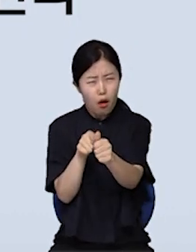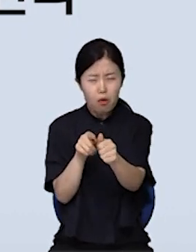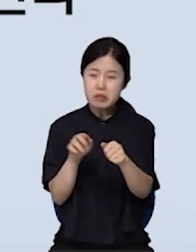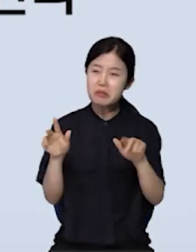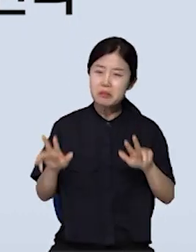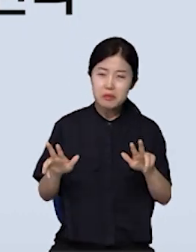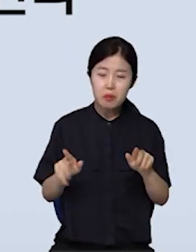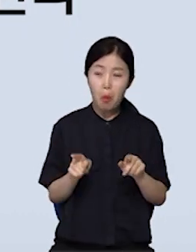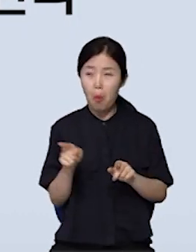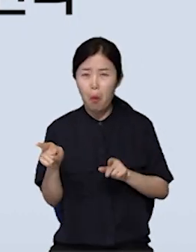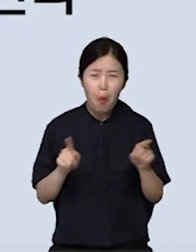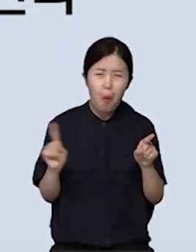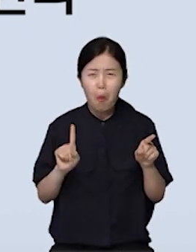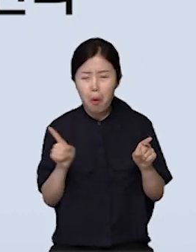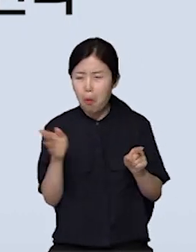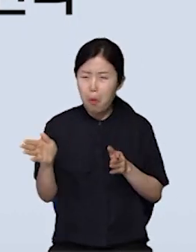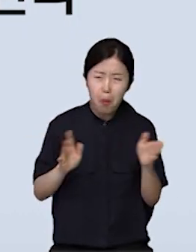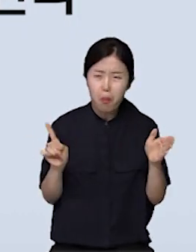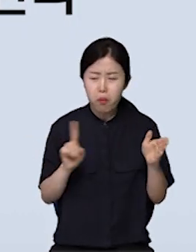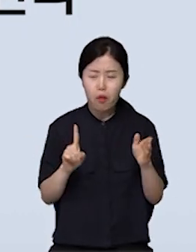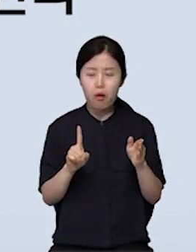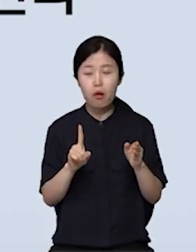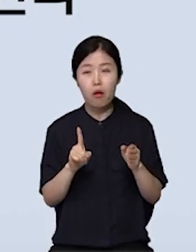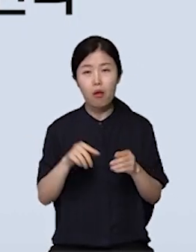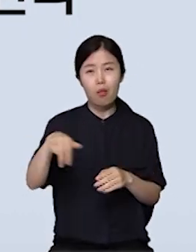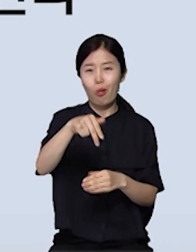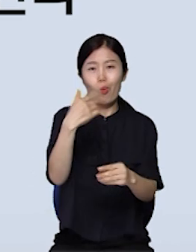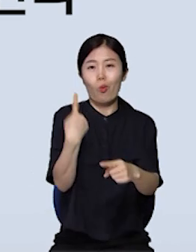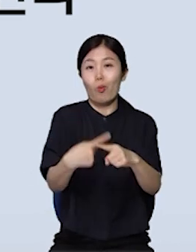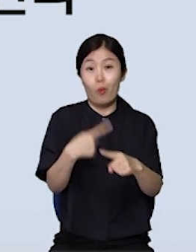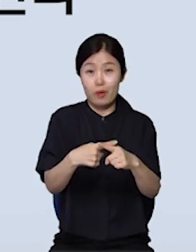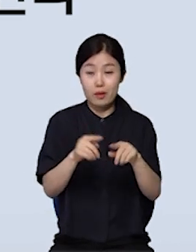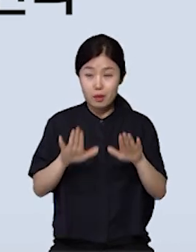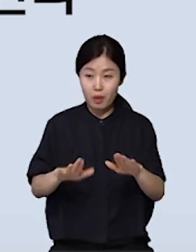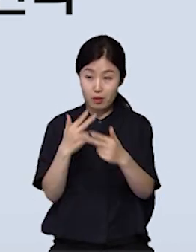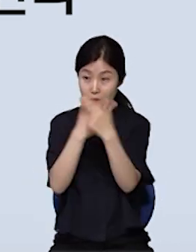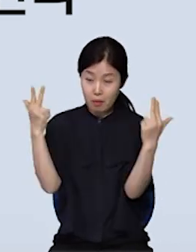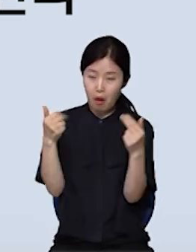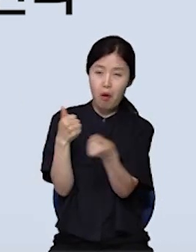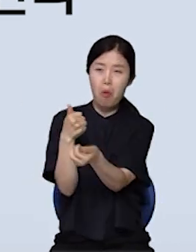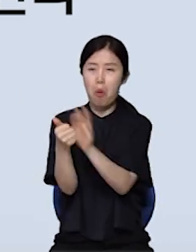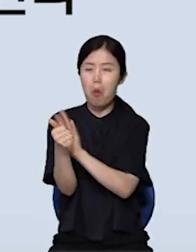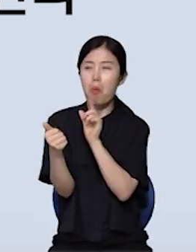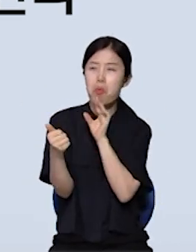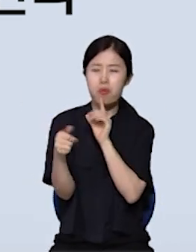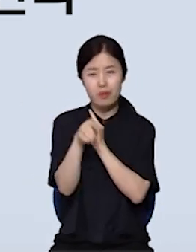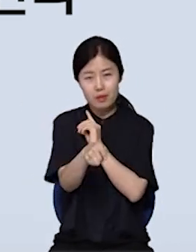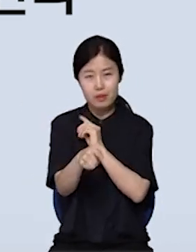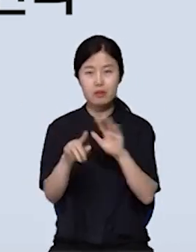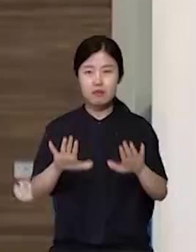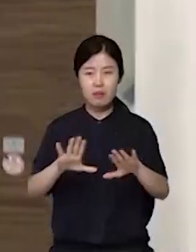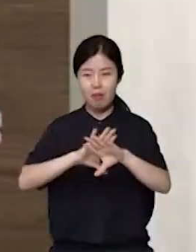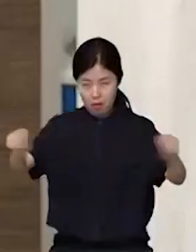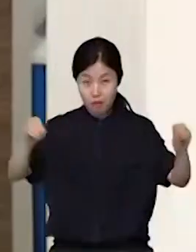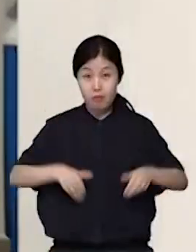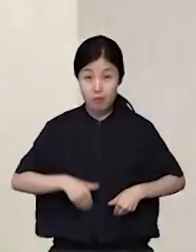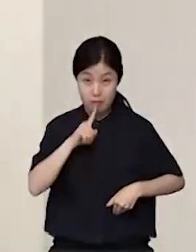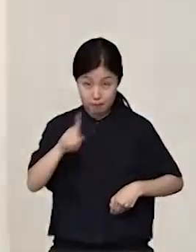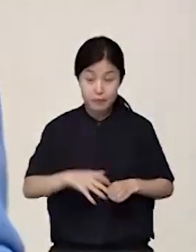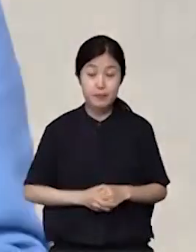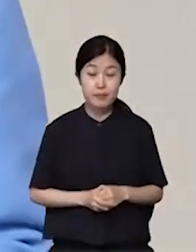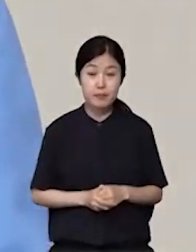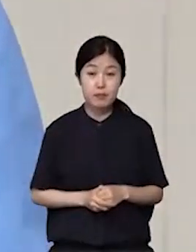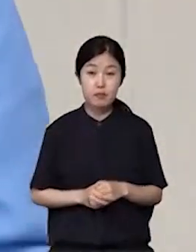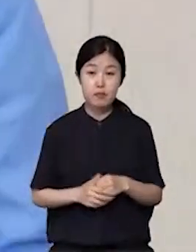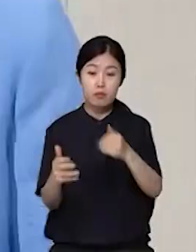미아가 됐다며 이재명 호신위원회에 불과한 혁신위를 해체하라고 지적했습니다. 김은경